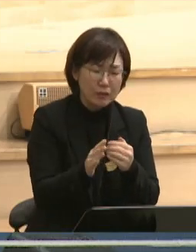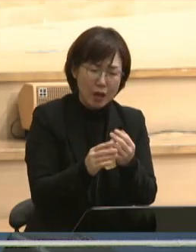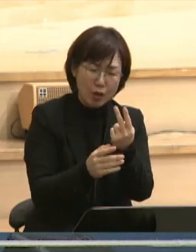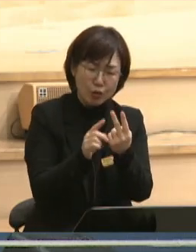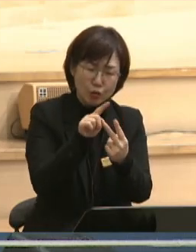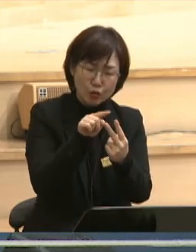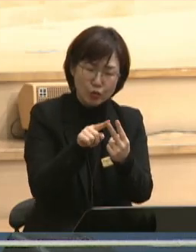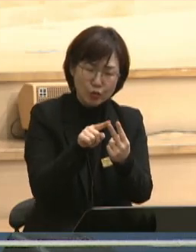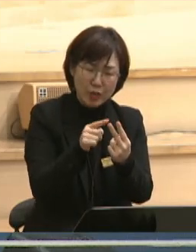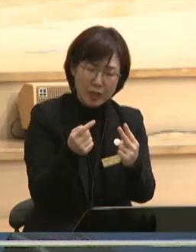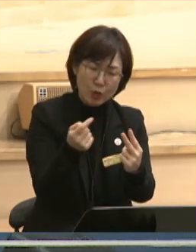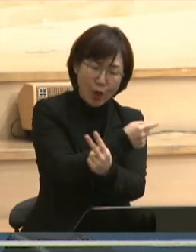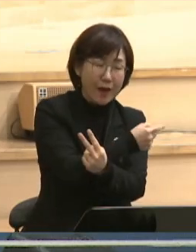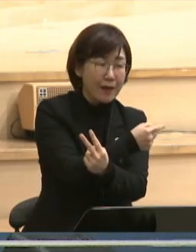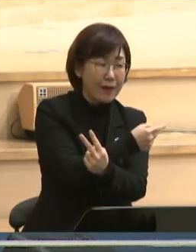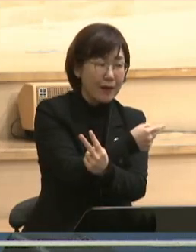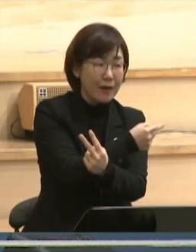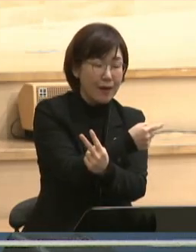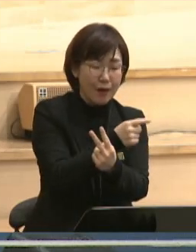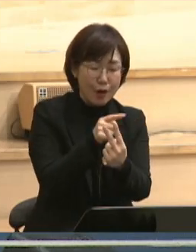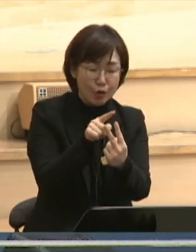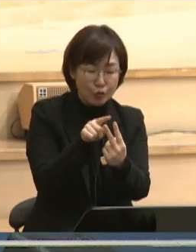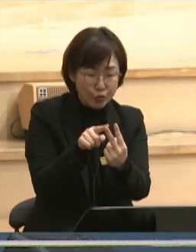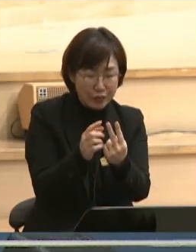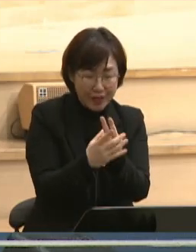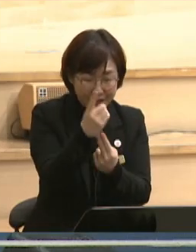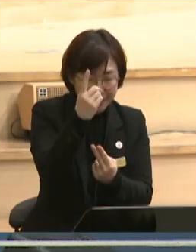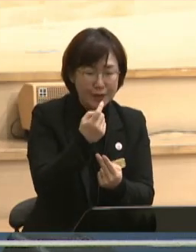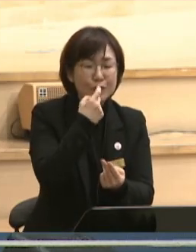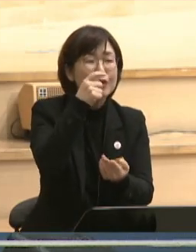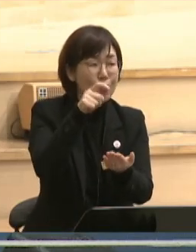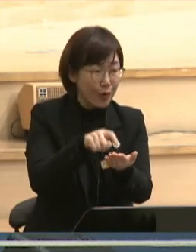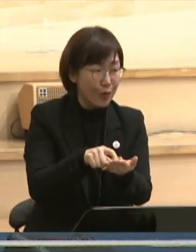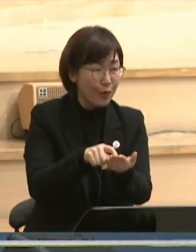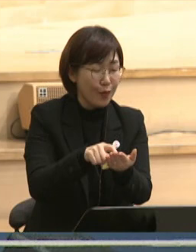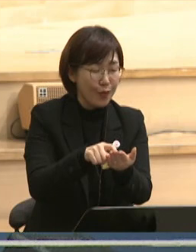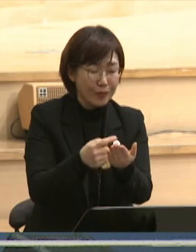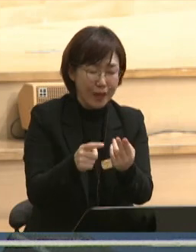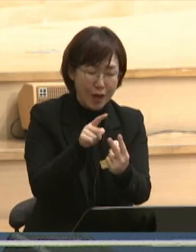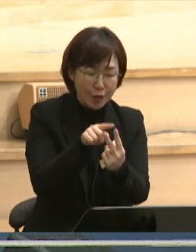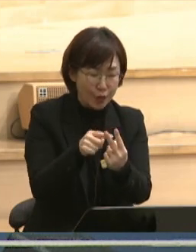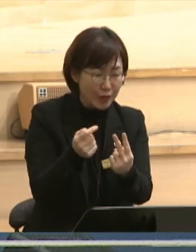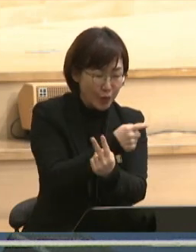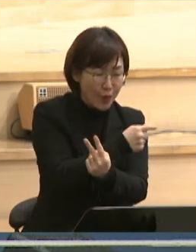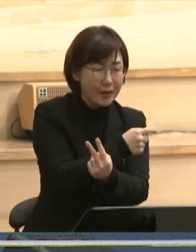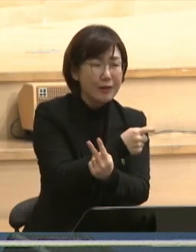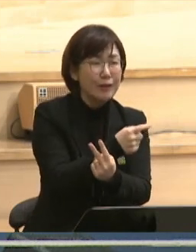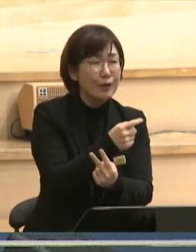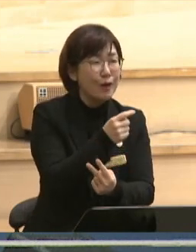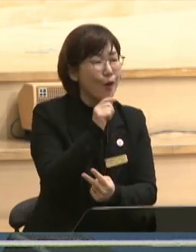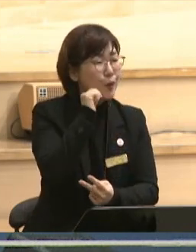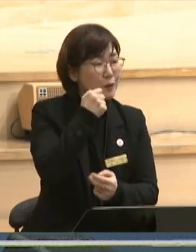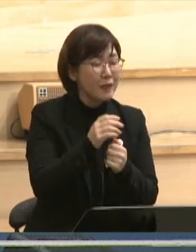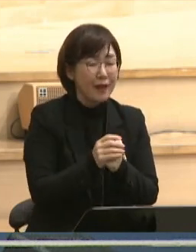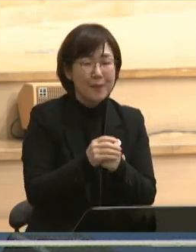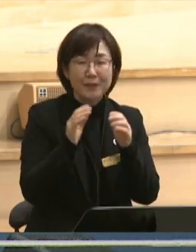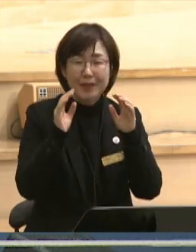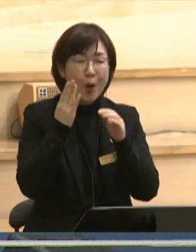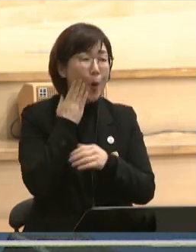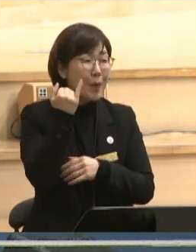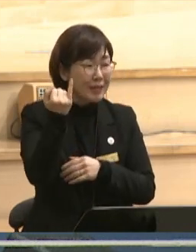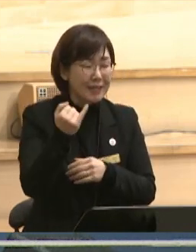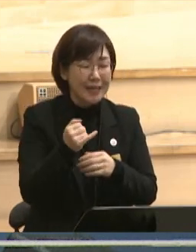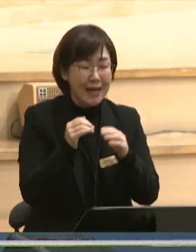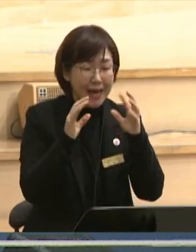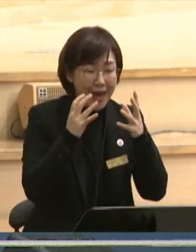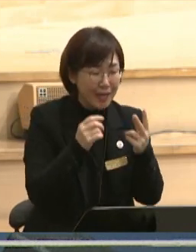것은 차원이 다른 문제입니다 둘을 넘어가는 거예요 엄마들이 그런 얘기하더라고요 애 둘 키우는 거 하고 새